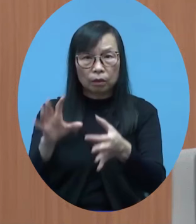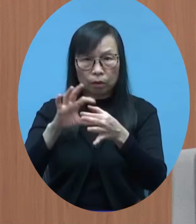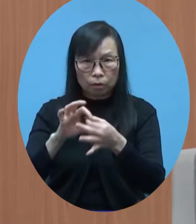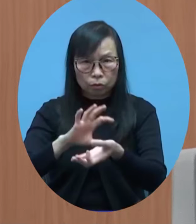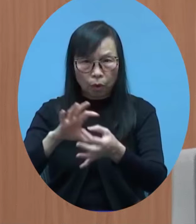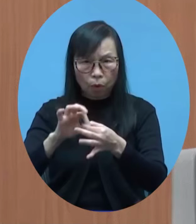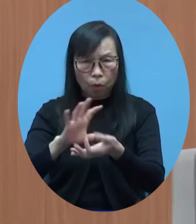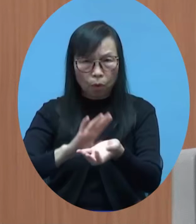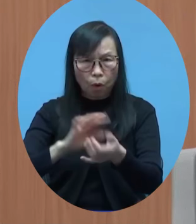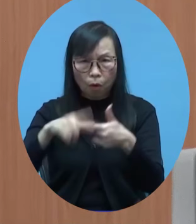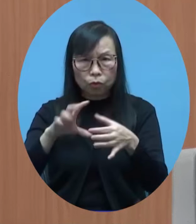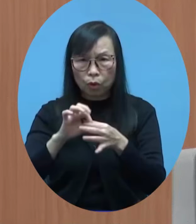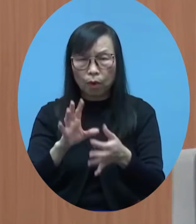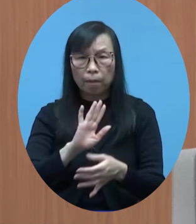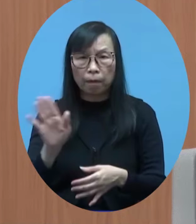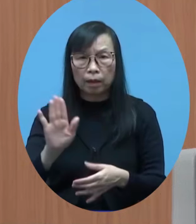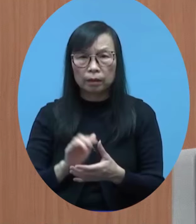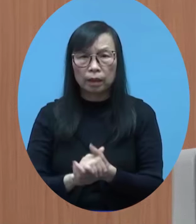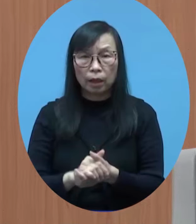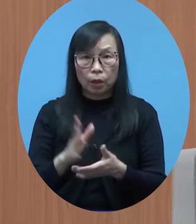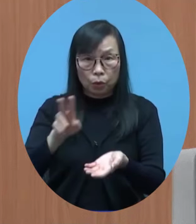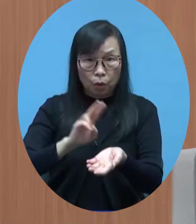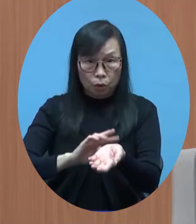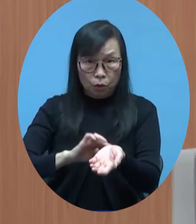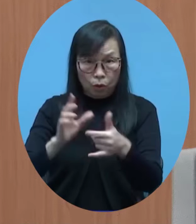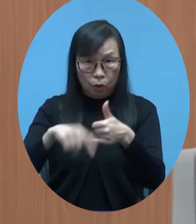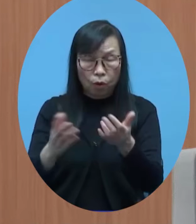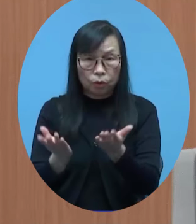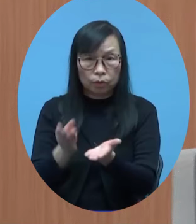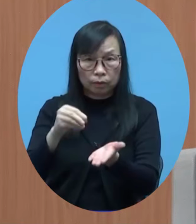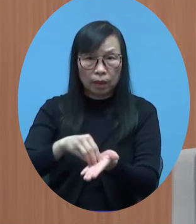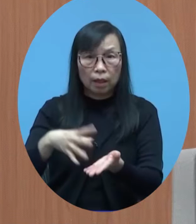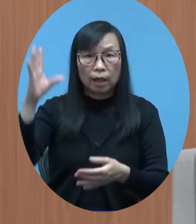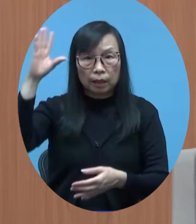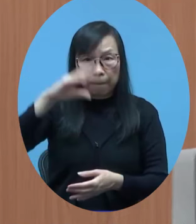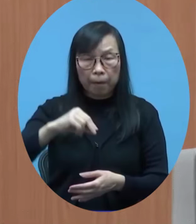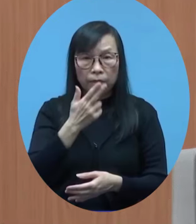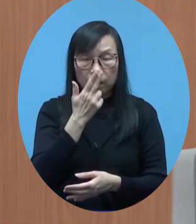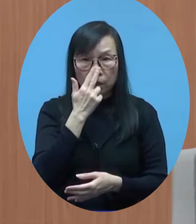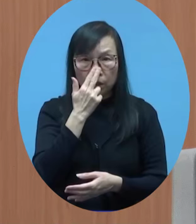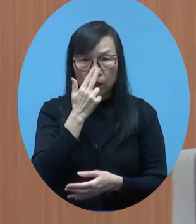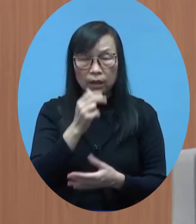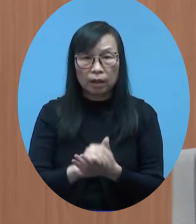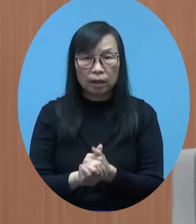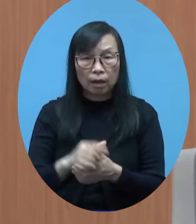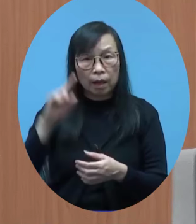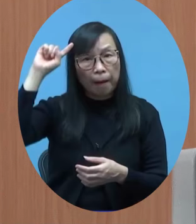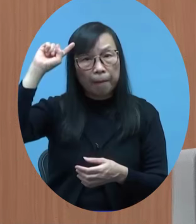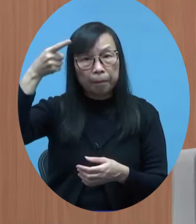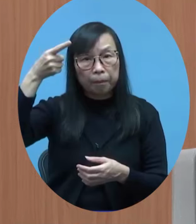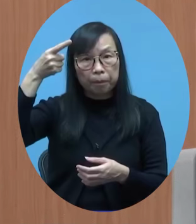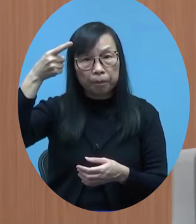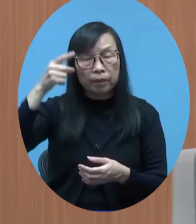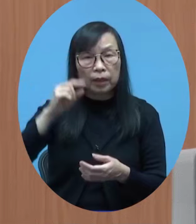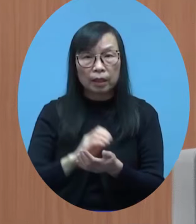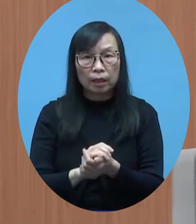啦。咁所以咧就如果呢個個案確診之後咧，應該今晚啦，我估咁咧就係聽日都會出翻一